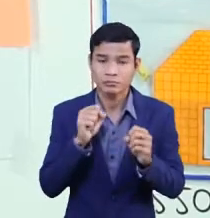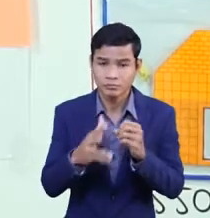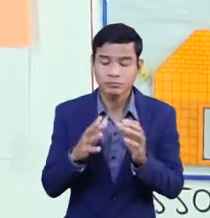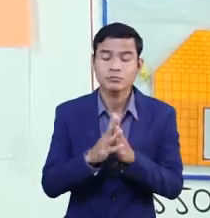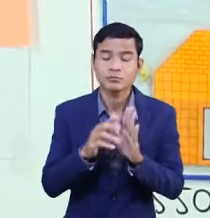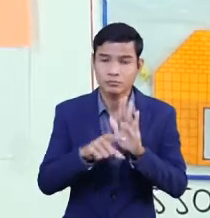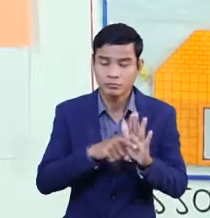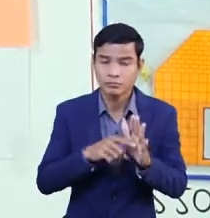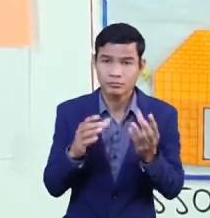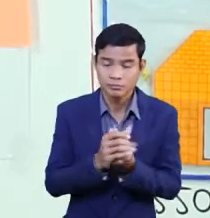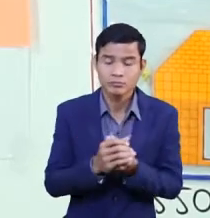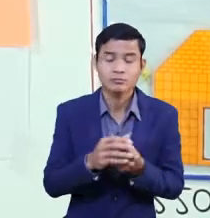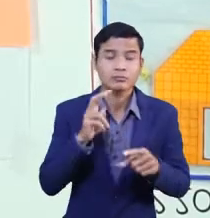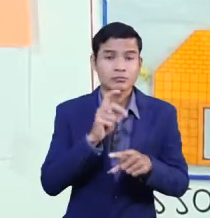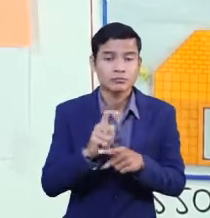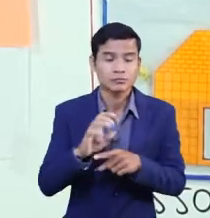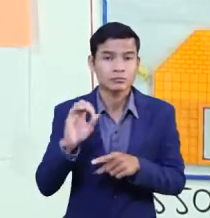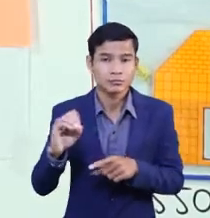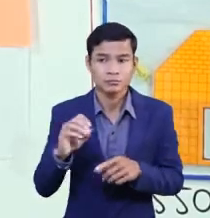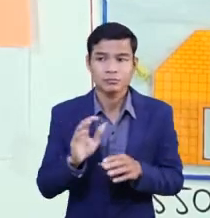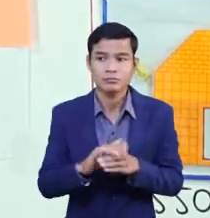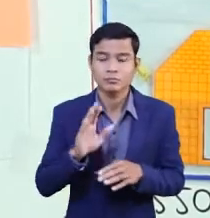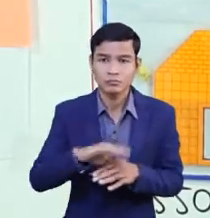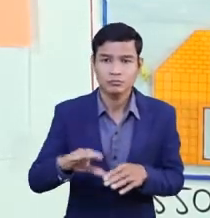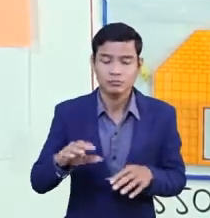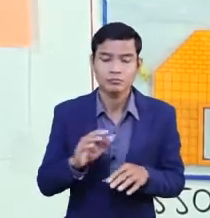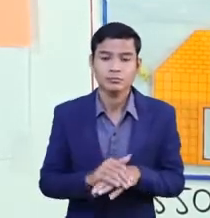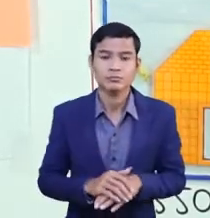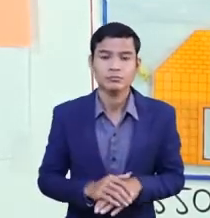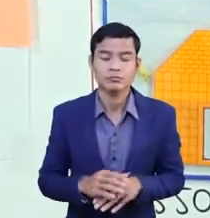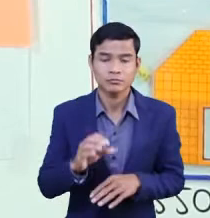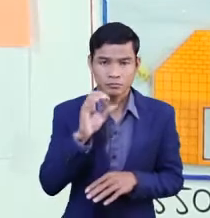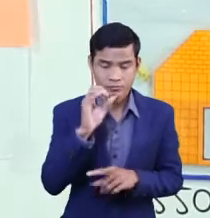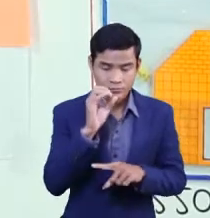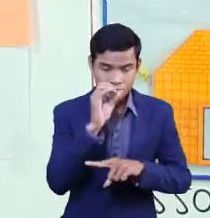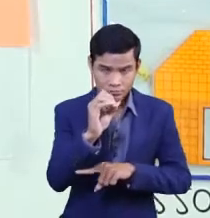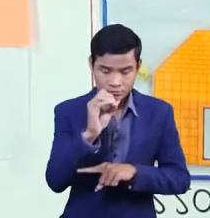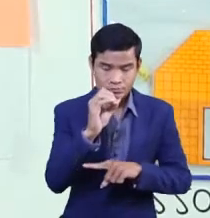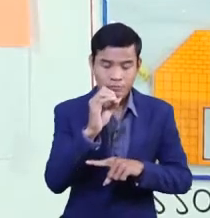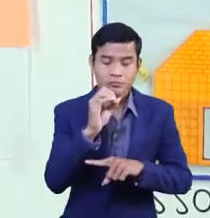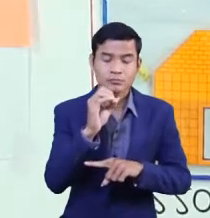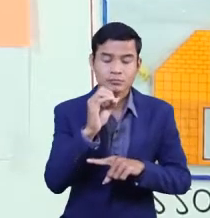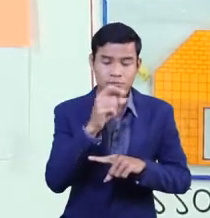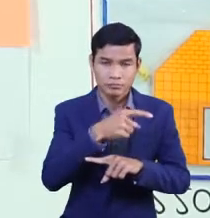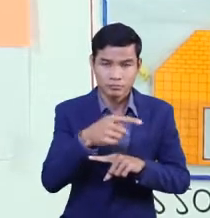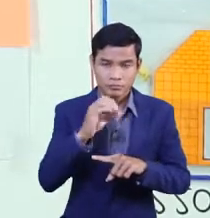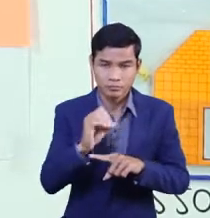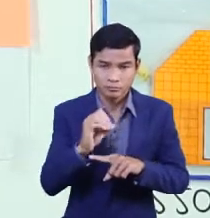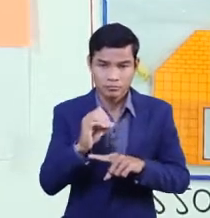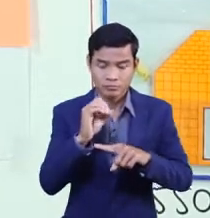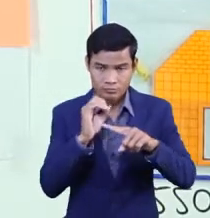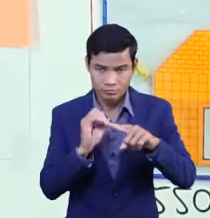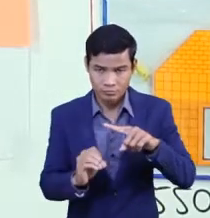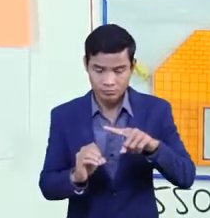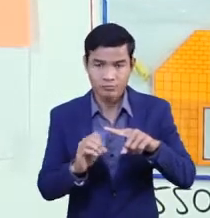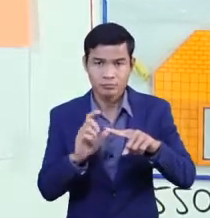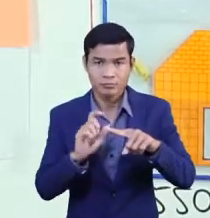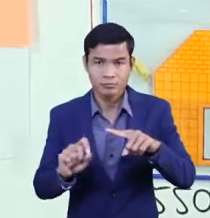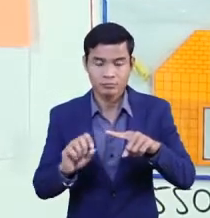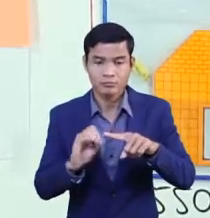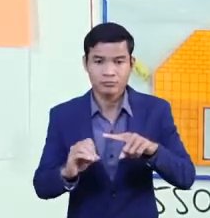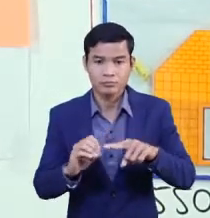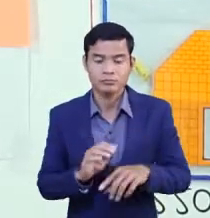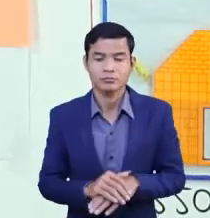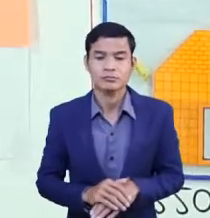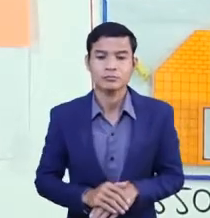ចំនួនពីខ្ទង់រាយតោះអញ្ចឹងចា0ដក0នៅសល់0យើងសរសេរលេខ0ណាកូ